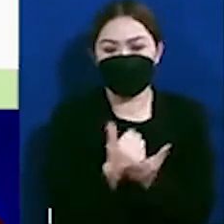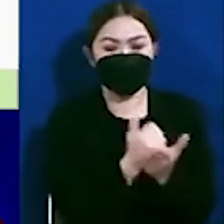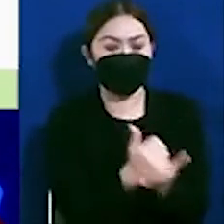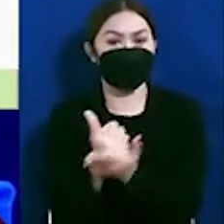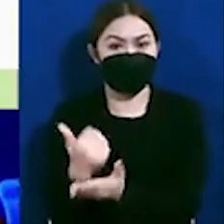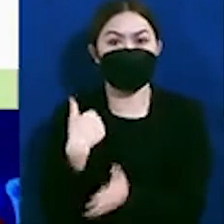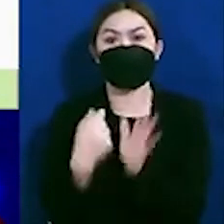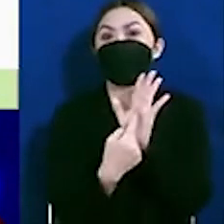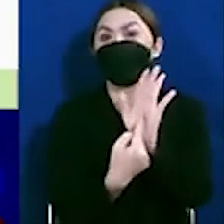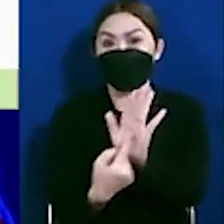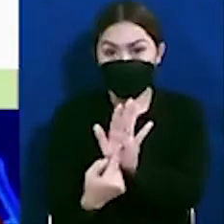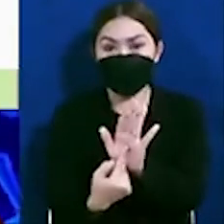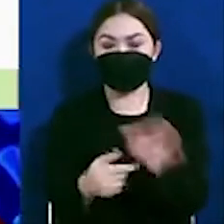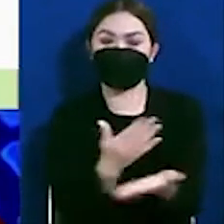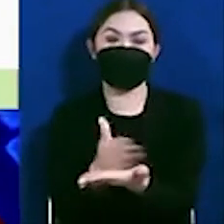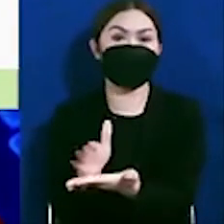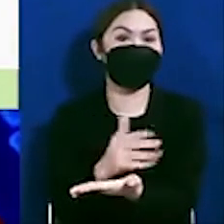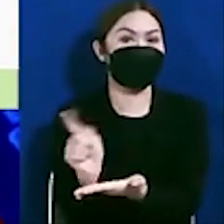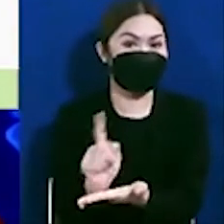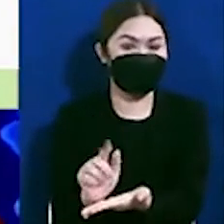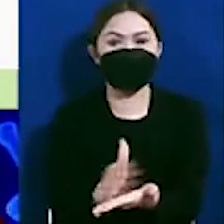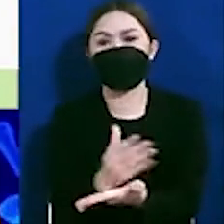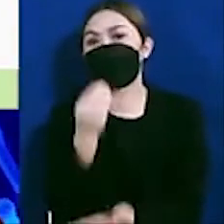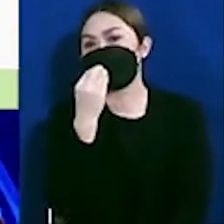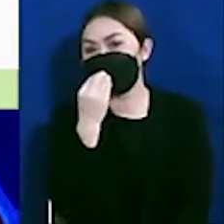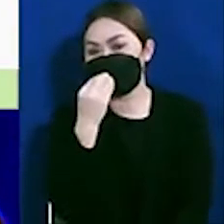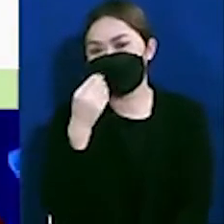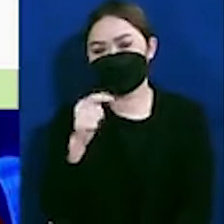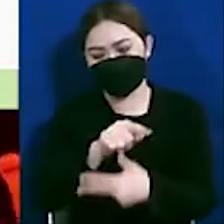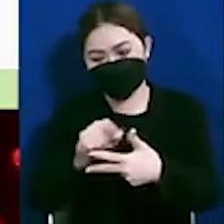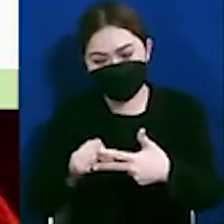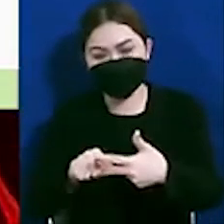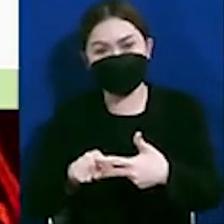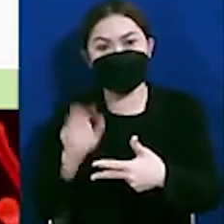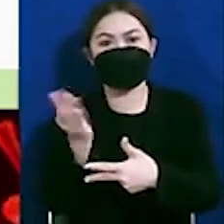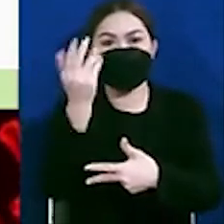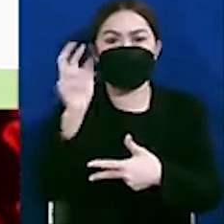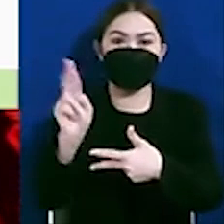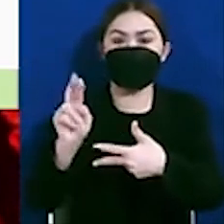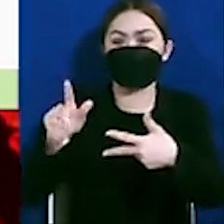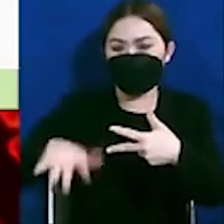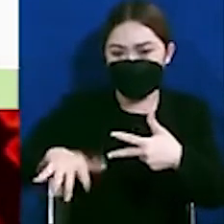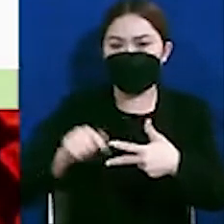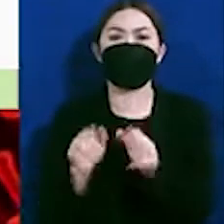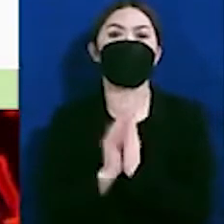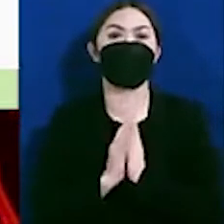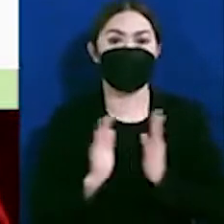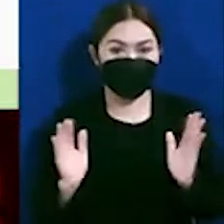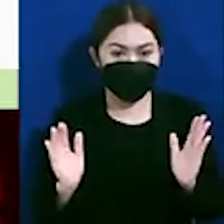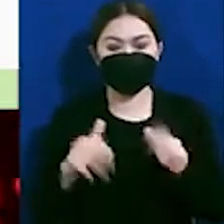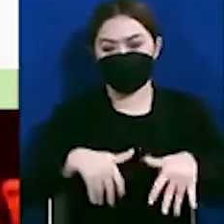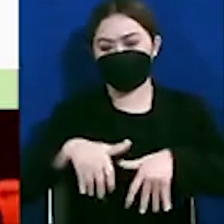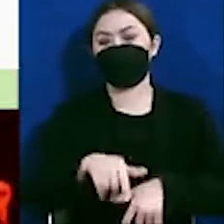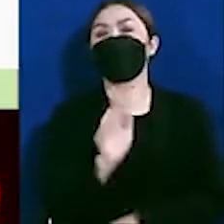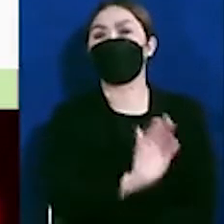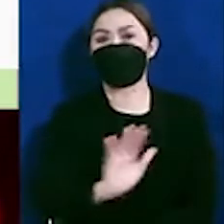ช่วยเหลือกันเช่นจะมีการจัดสรรในเรื่องของอาหาร 3มื้อไปให้คนไข้ที่บ้านในการที่จริงก็ต้องขอบคุณนะครับภาค